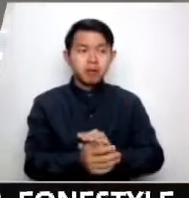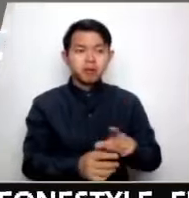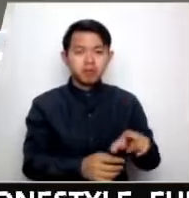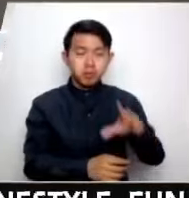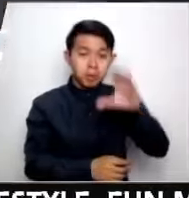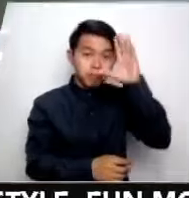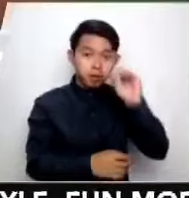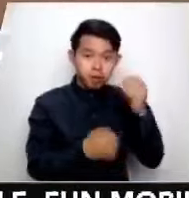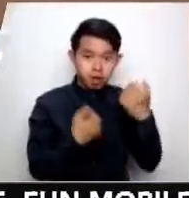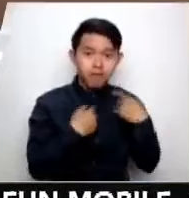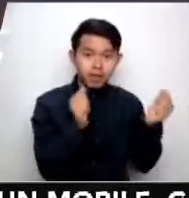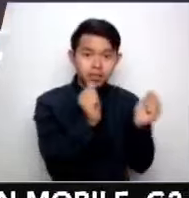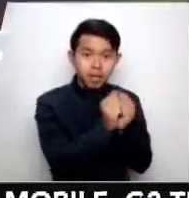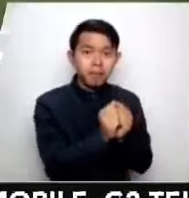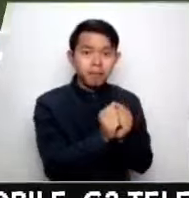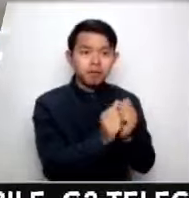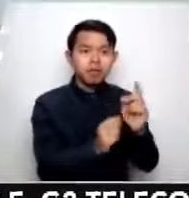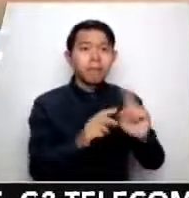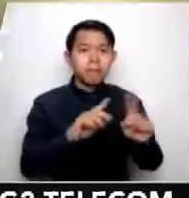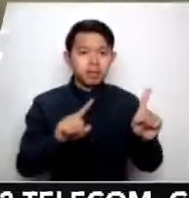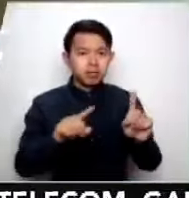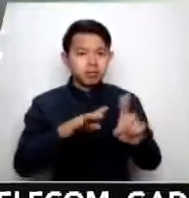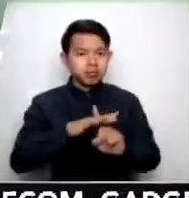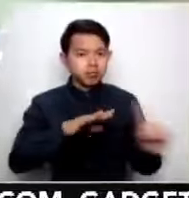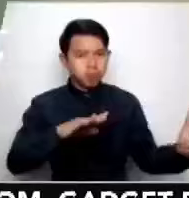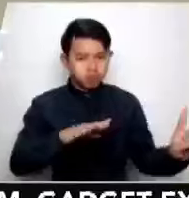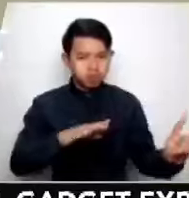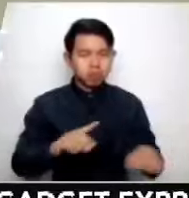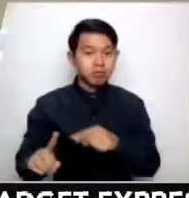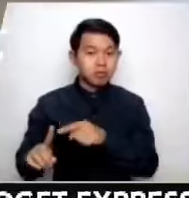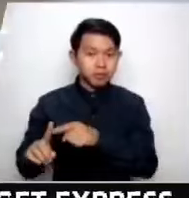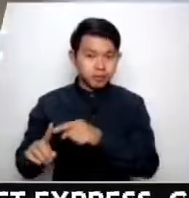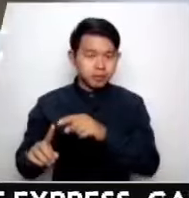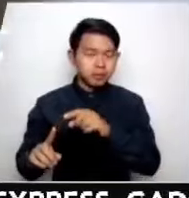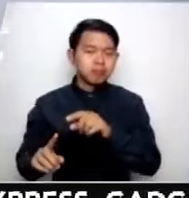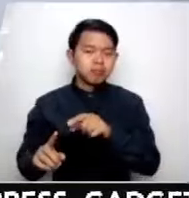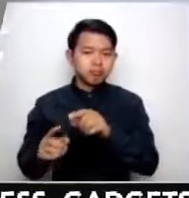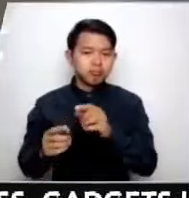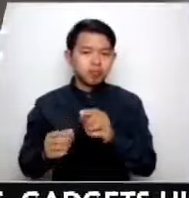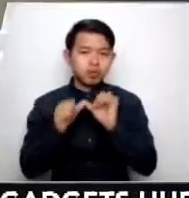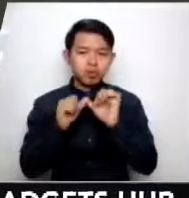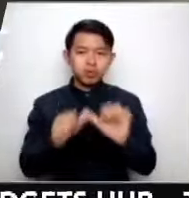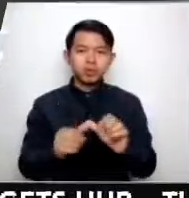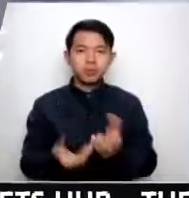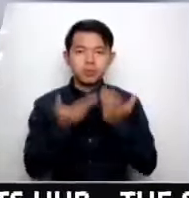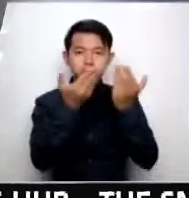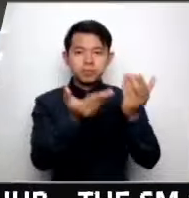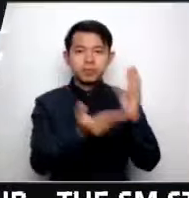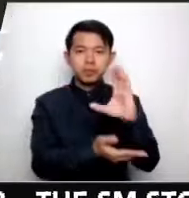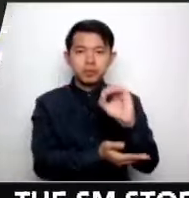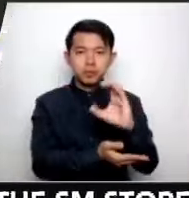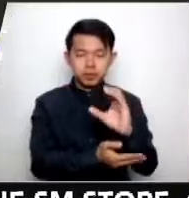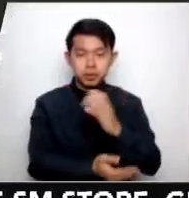natuloy ang pag-file ng COC ni hova iniimbestigahan na ng COMELEC at pulisya ang